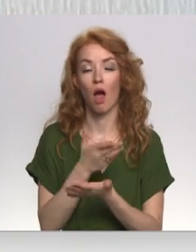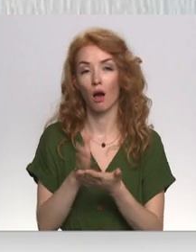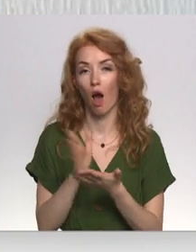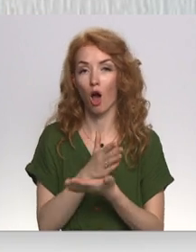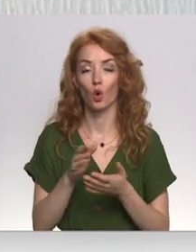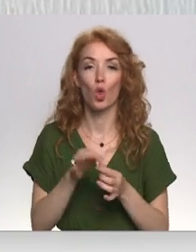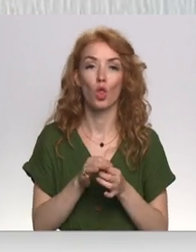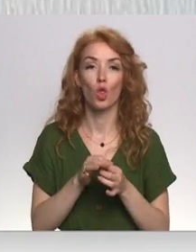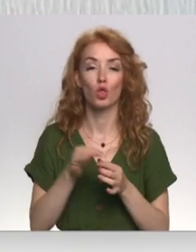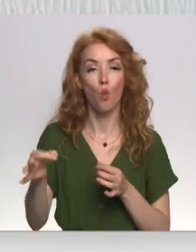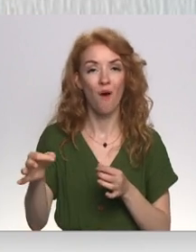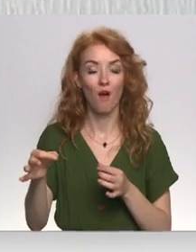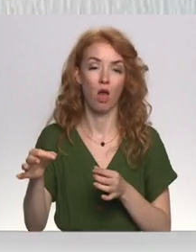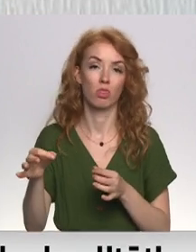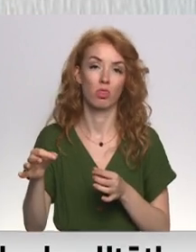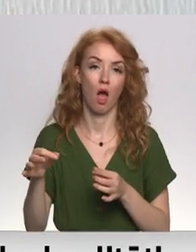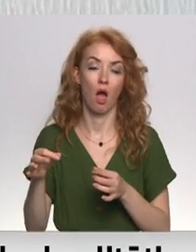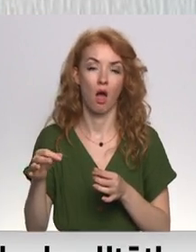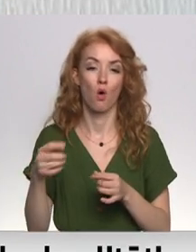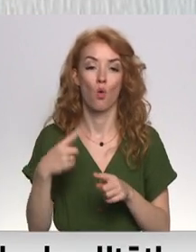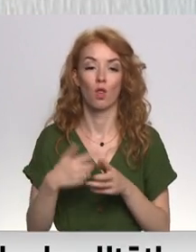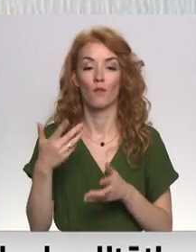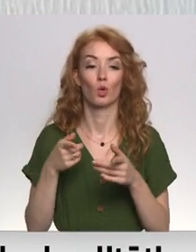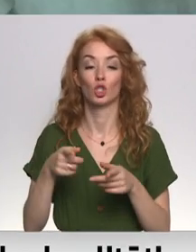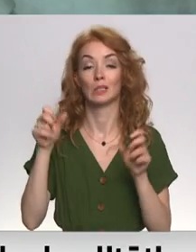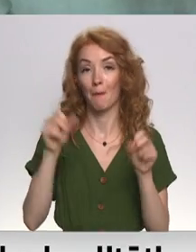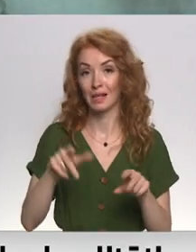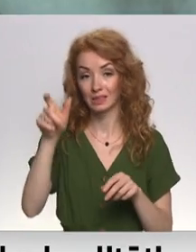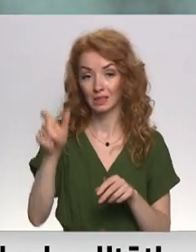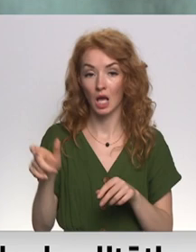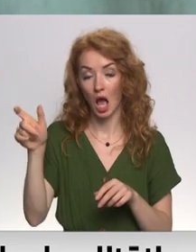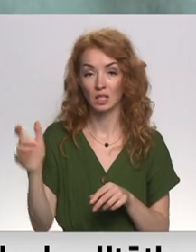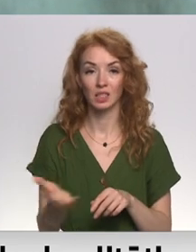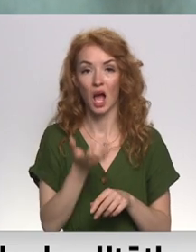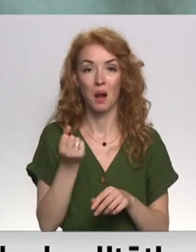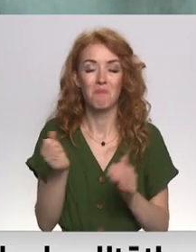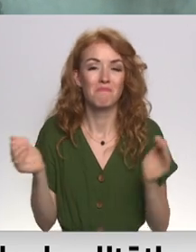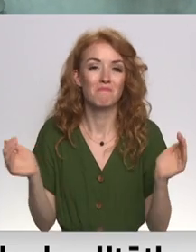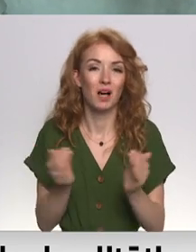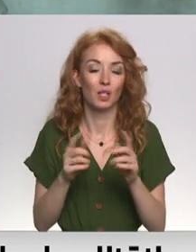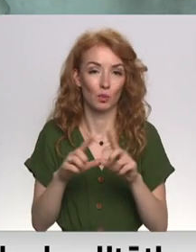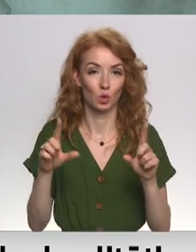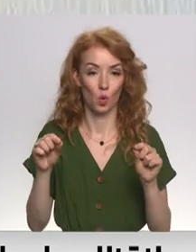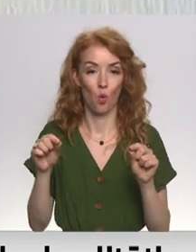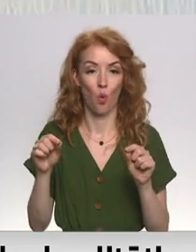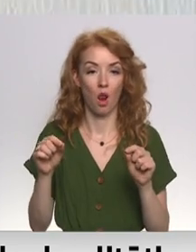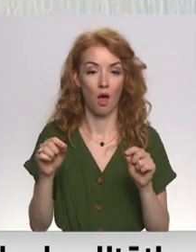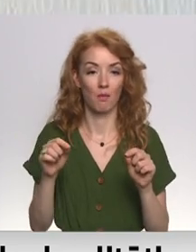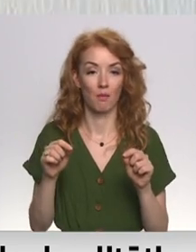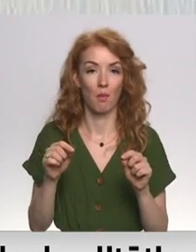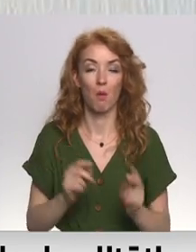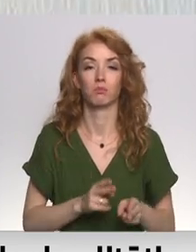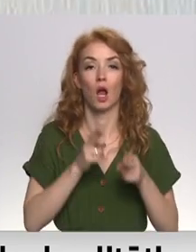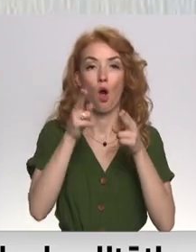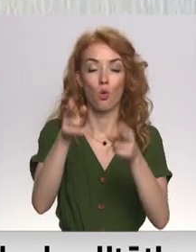kontekstā vai... ka varbūt šie speciālisti pa tām mazajām skolām vienā dienā brauc uz vienu